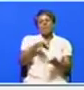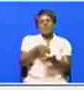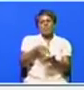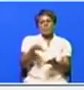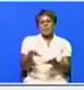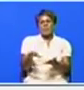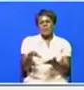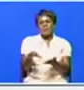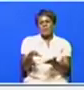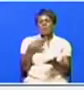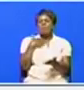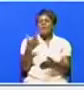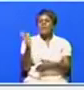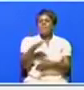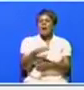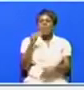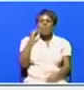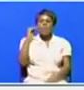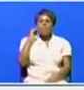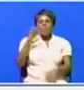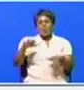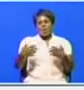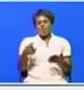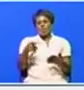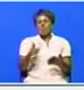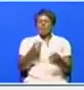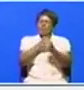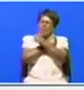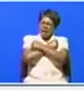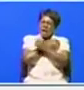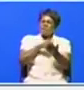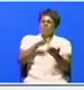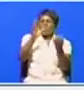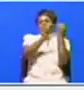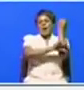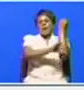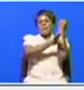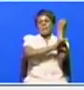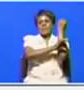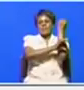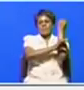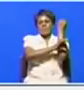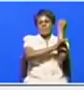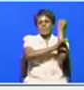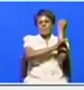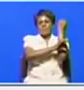hiyo? Ulitamani urudi nyumbani au ilikufanya upende Kenya hata zaidi ukiangalia yale ambayo ulikuwa ukiyaona wakati